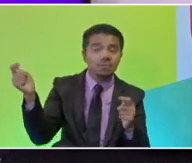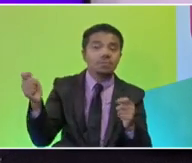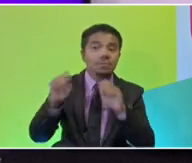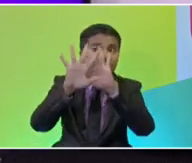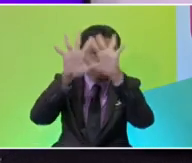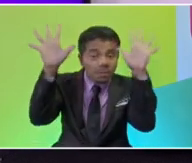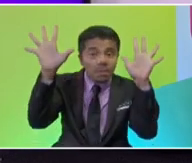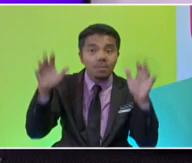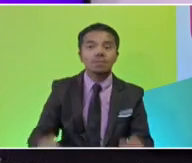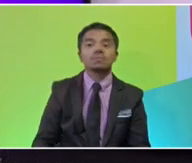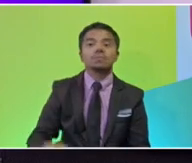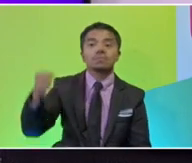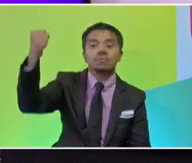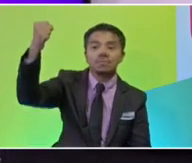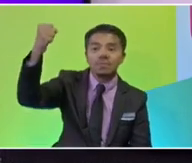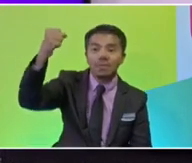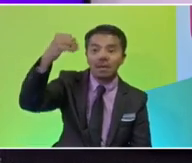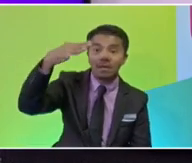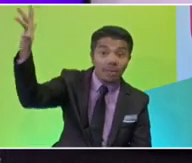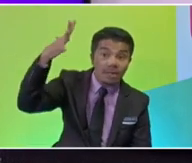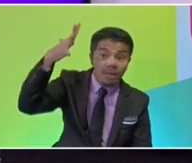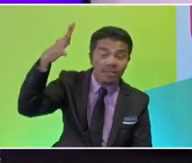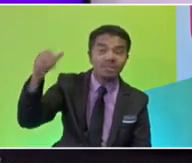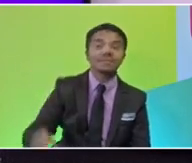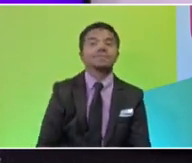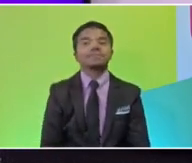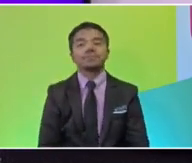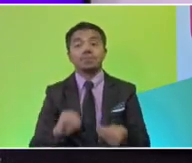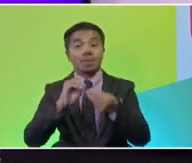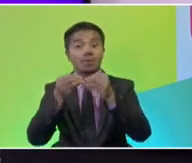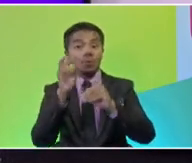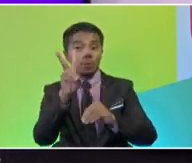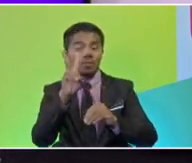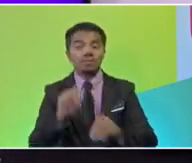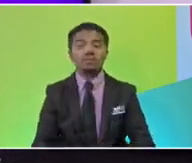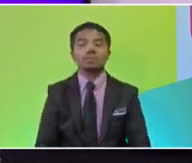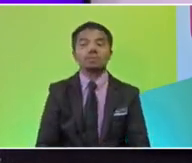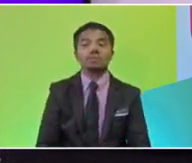Cahaya matahari betul yang pertama yang kedua